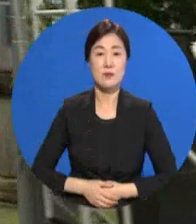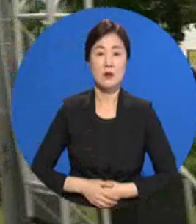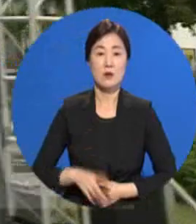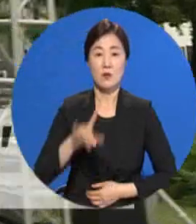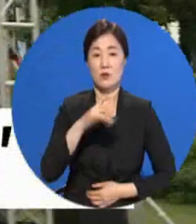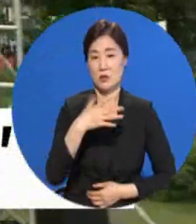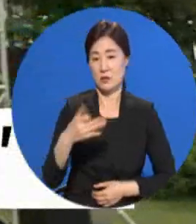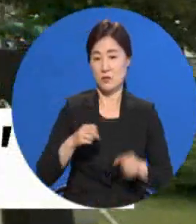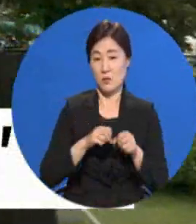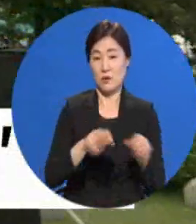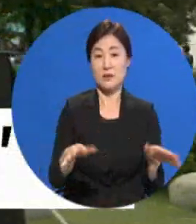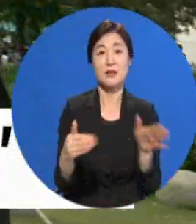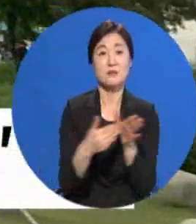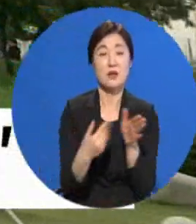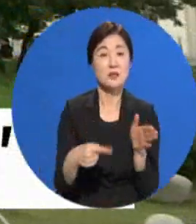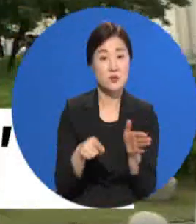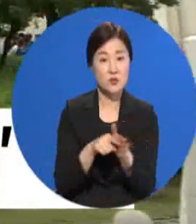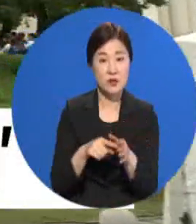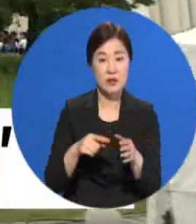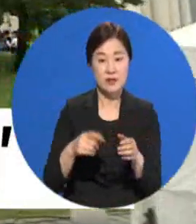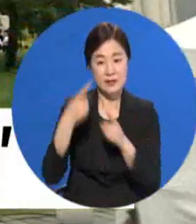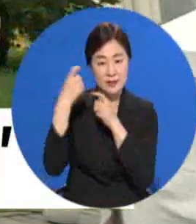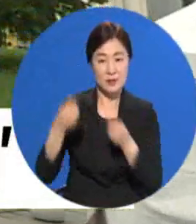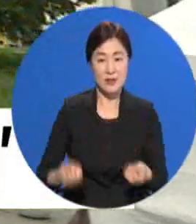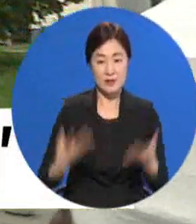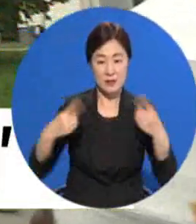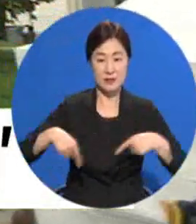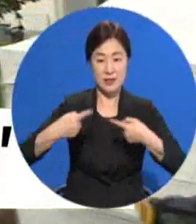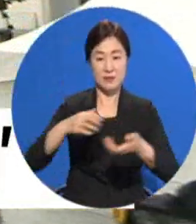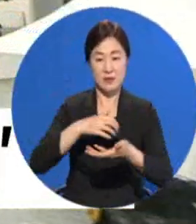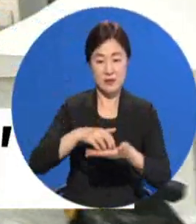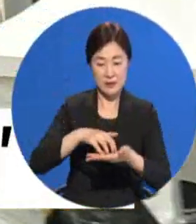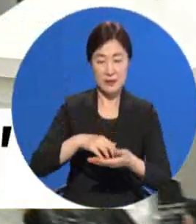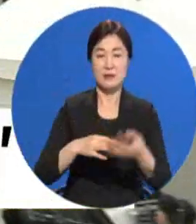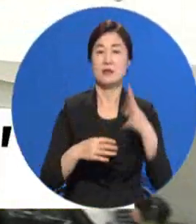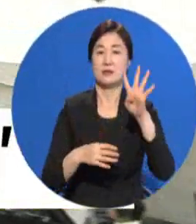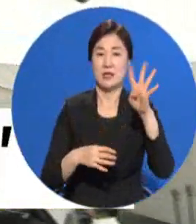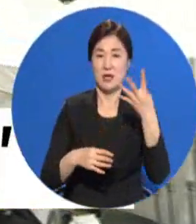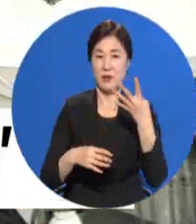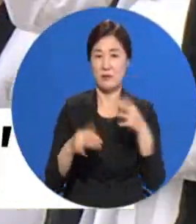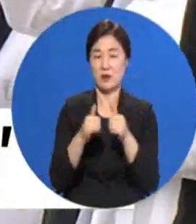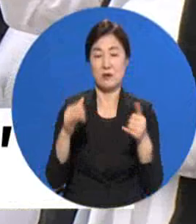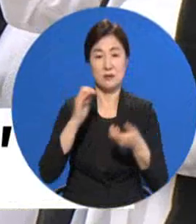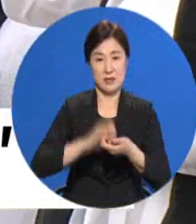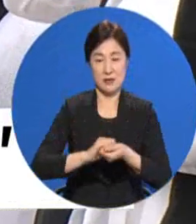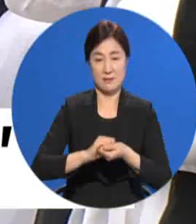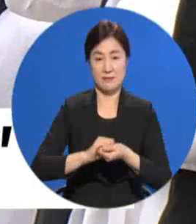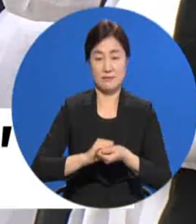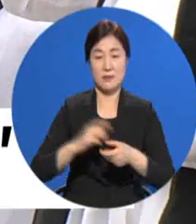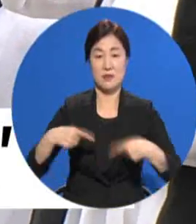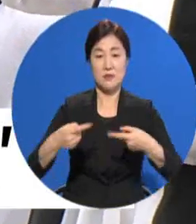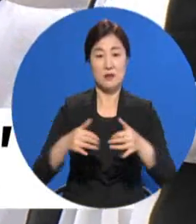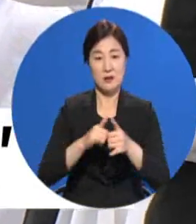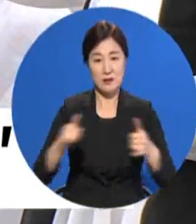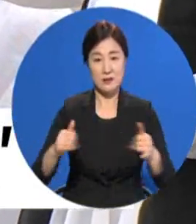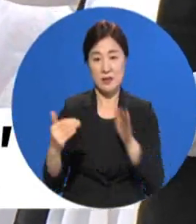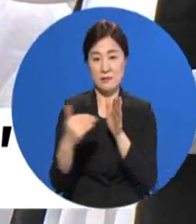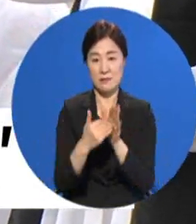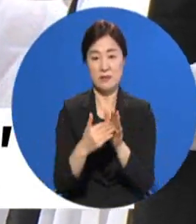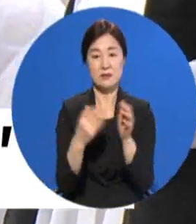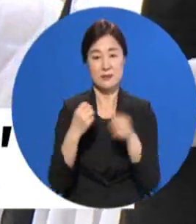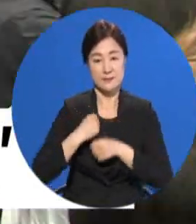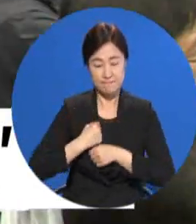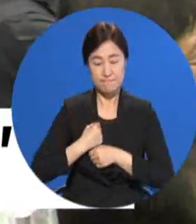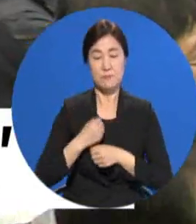코로나19 확산을 막기 위해서 기념식 참석 인원은 400명 정도로 제한됩니다. 참석자들은 방역수칙에 따라